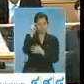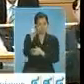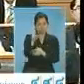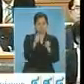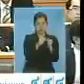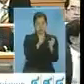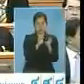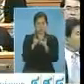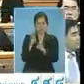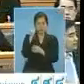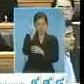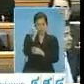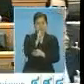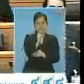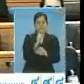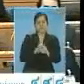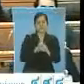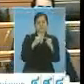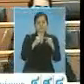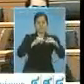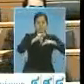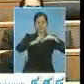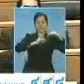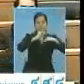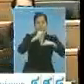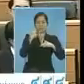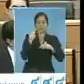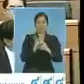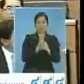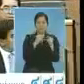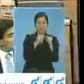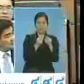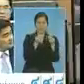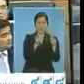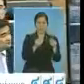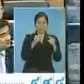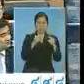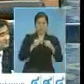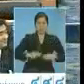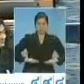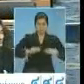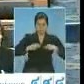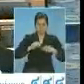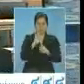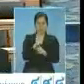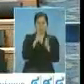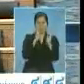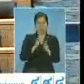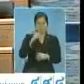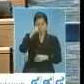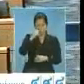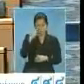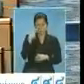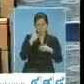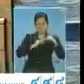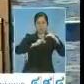ดนี้ได้มองถึงการกระจายความเจริญและเพิ่มคุณภาพชีวิตให้กับประชาชนคนไทยด้วยการมองการยกระดับคุณ